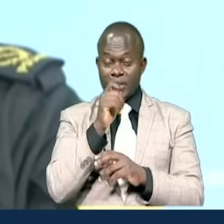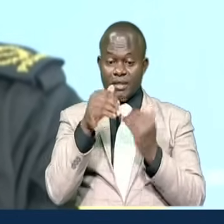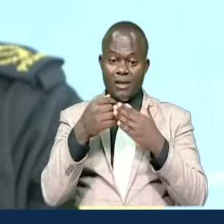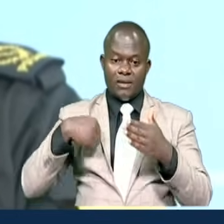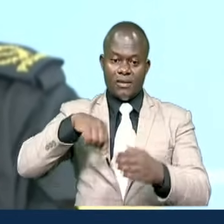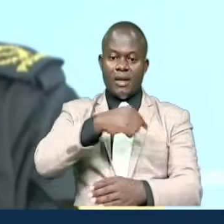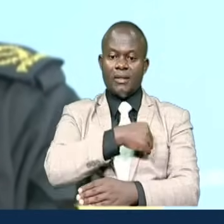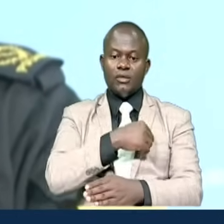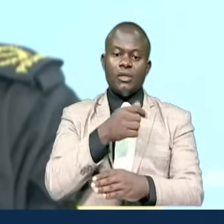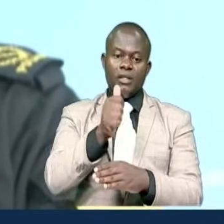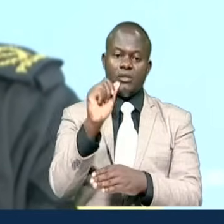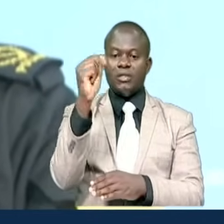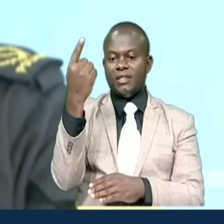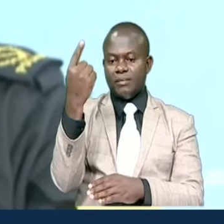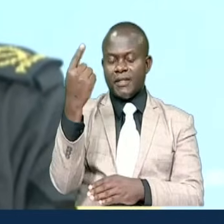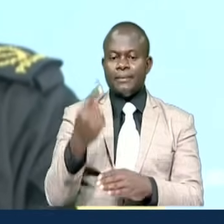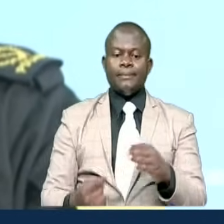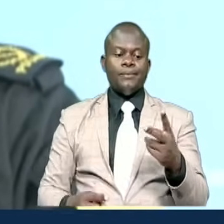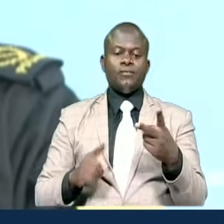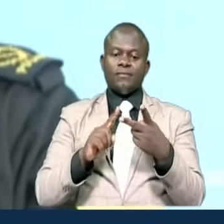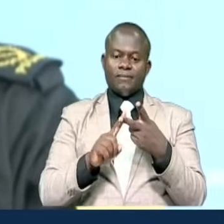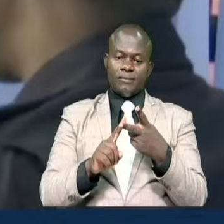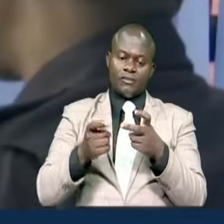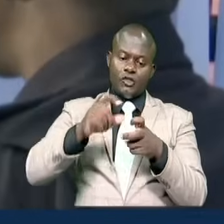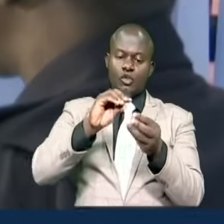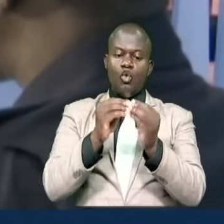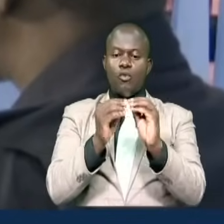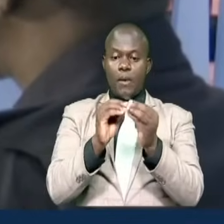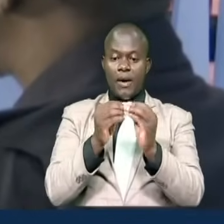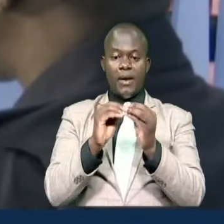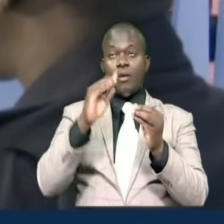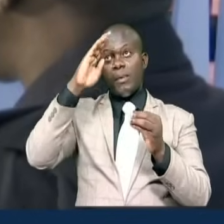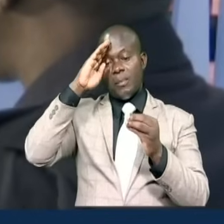zacu. Icyo ni kimwe. Cya kabiri, tuzongera umubare wa polisi abari